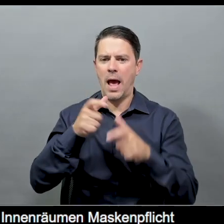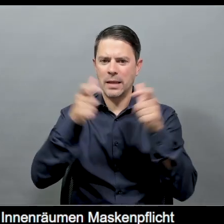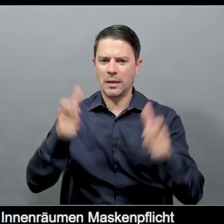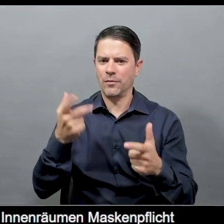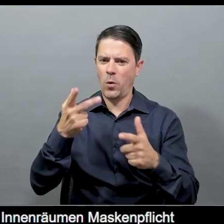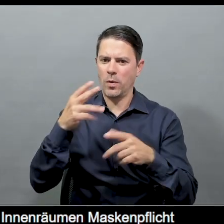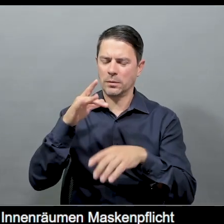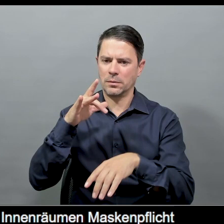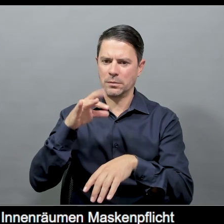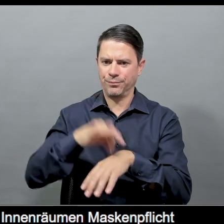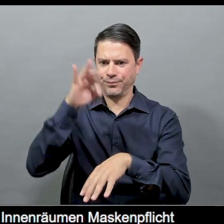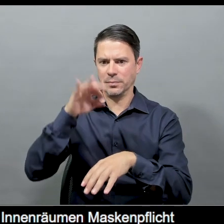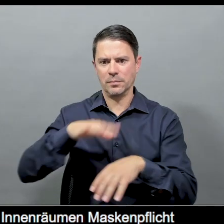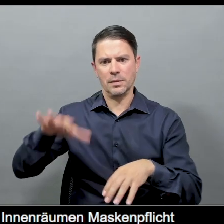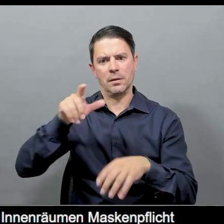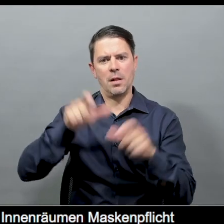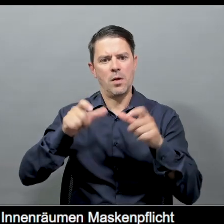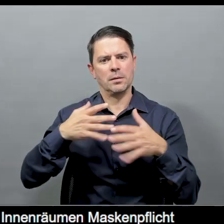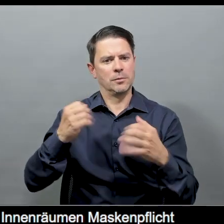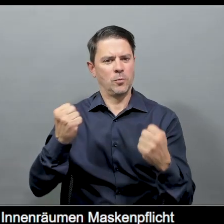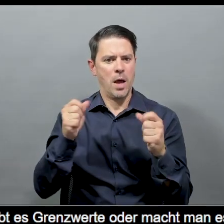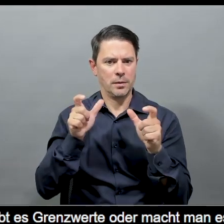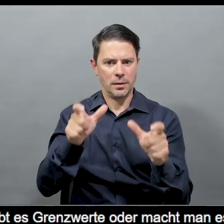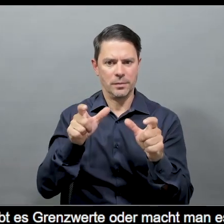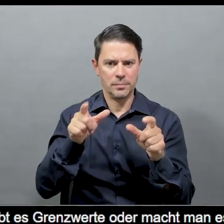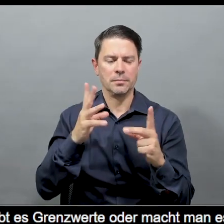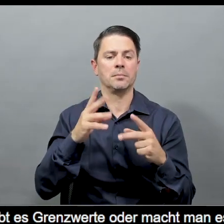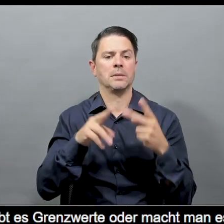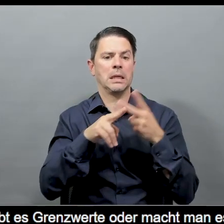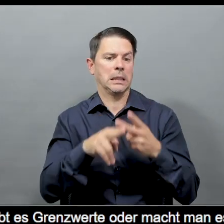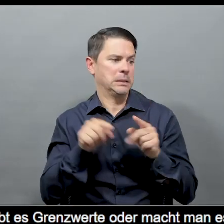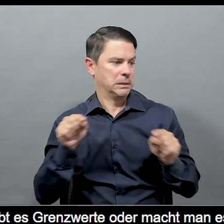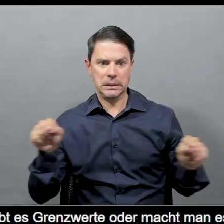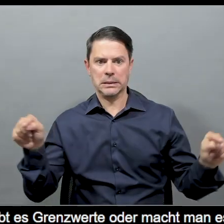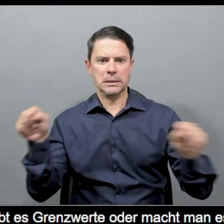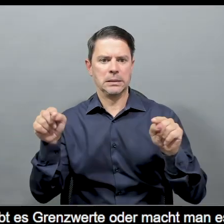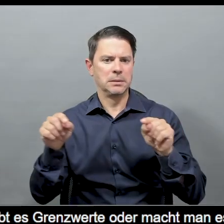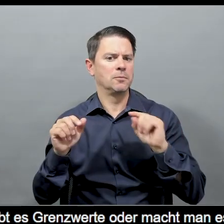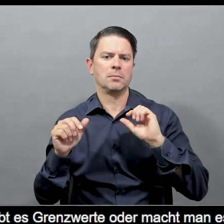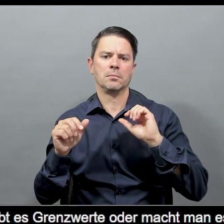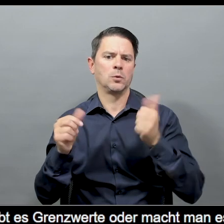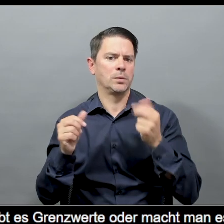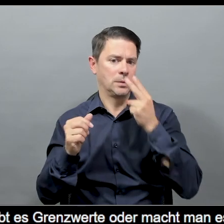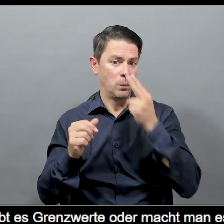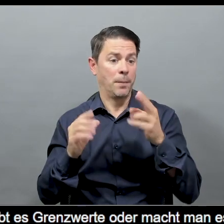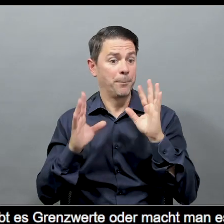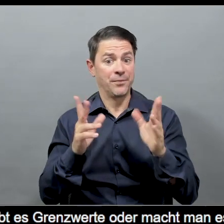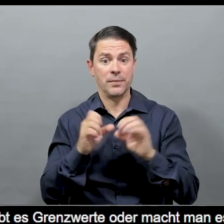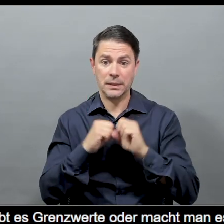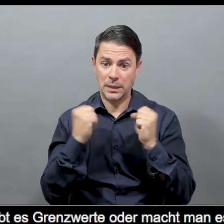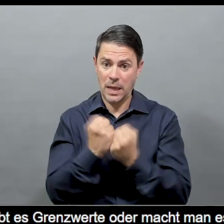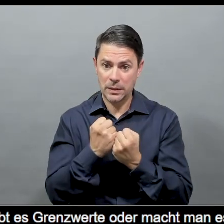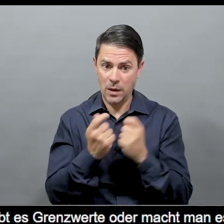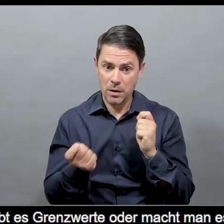dass es halt extrem schwierig administrierbar ist. Das ist ja unser Grundvorwurf die ganze Zeit schon, ob es jetzt um die Hotspot